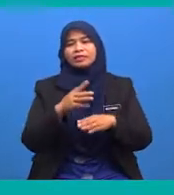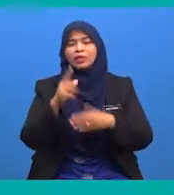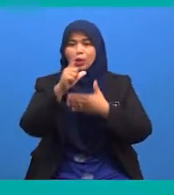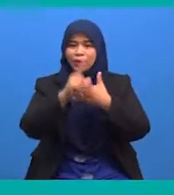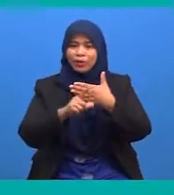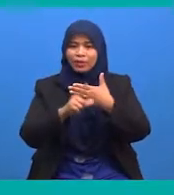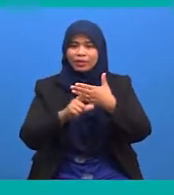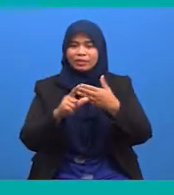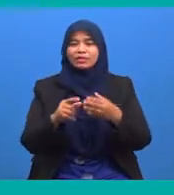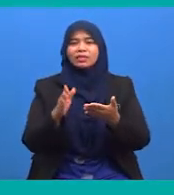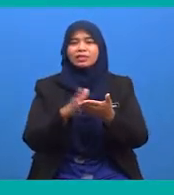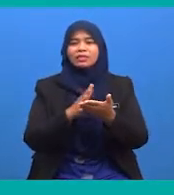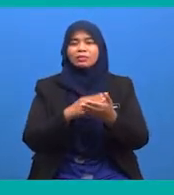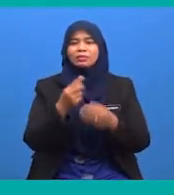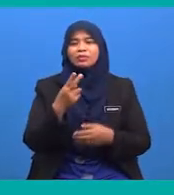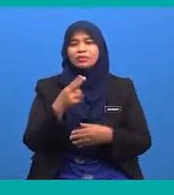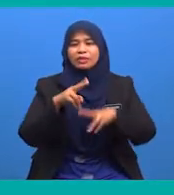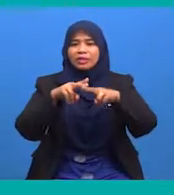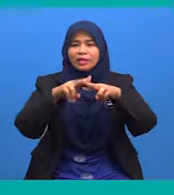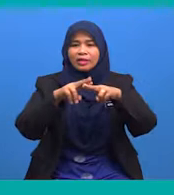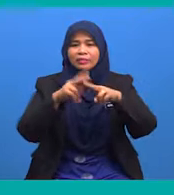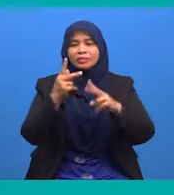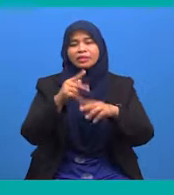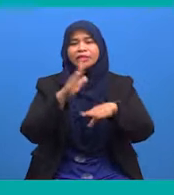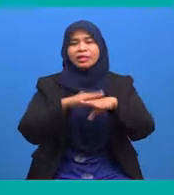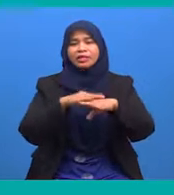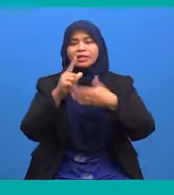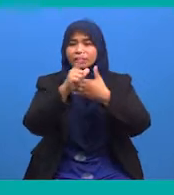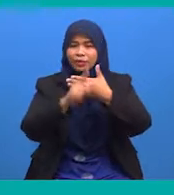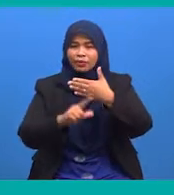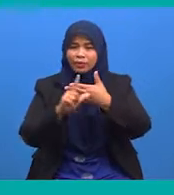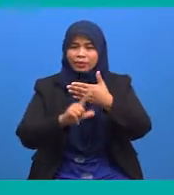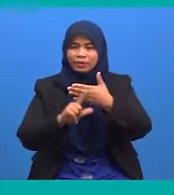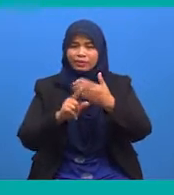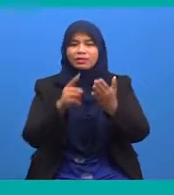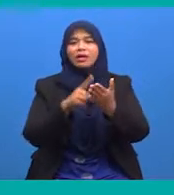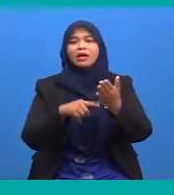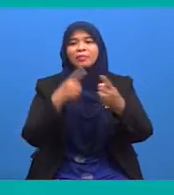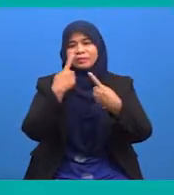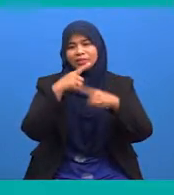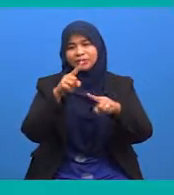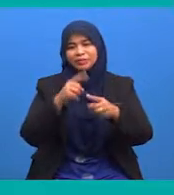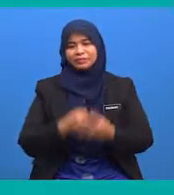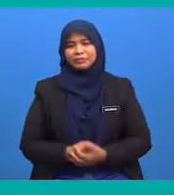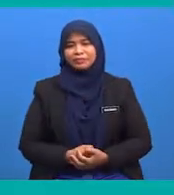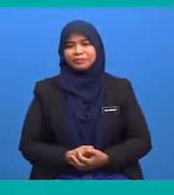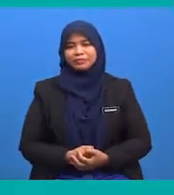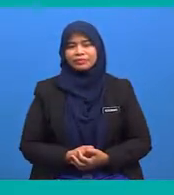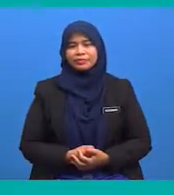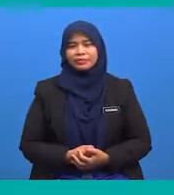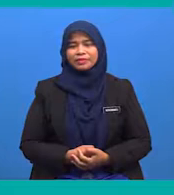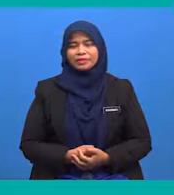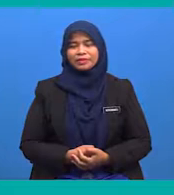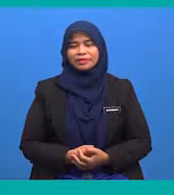D adalah menyapu garam ke atas muka. Jadi, apakah jawapannya murid-murid?